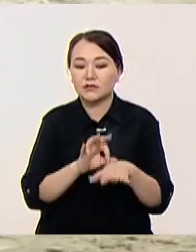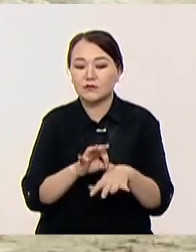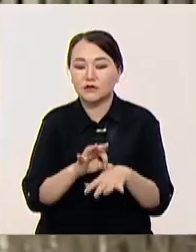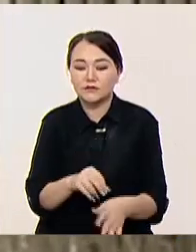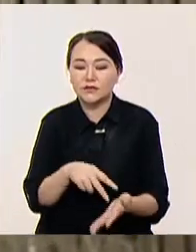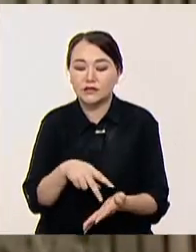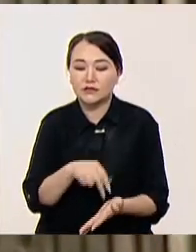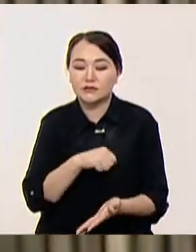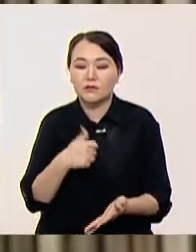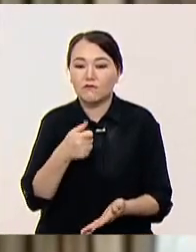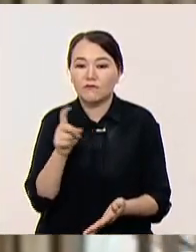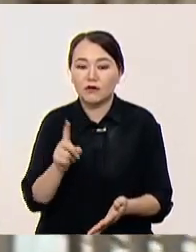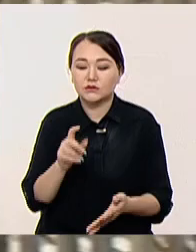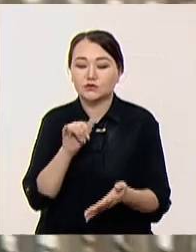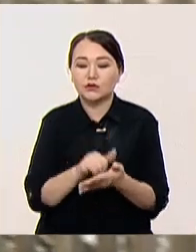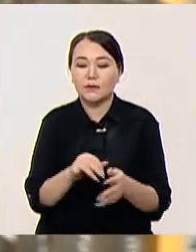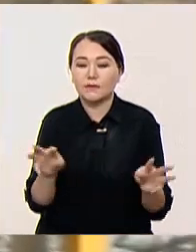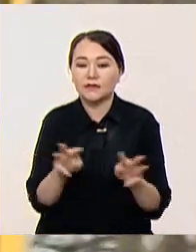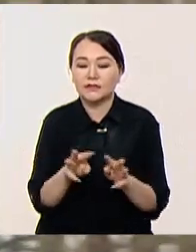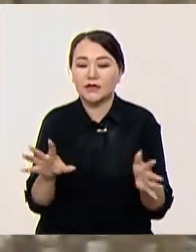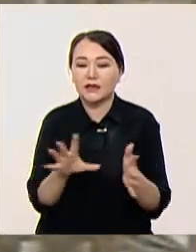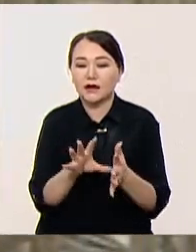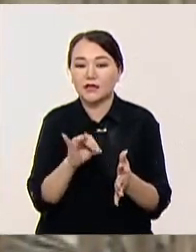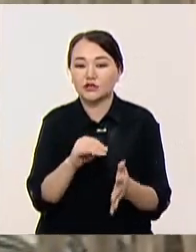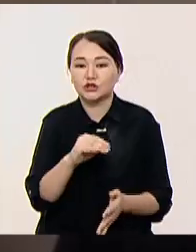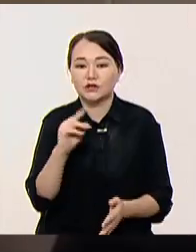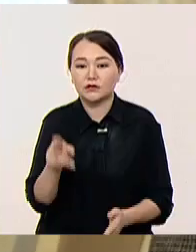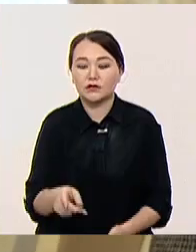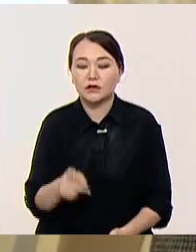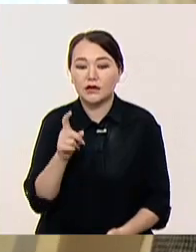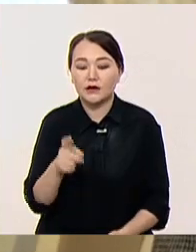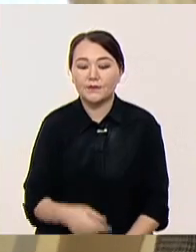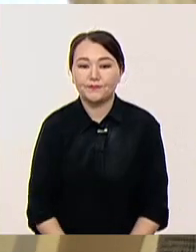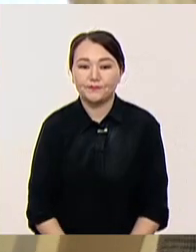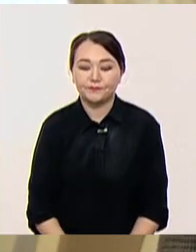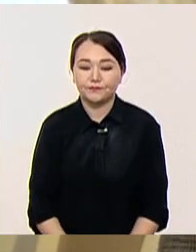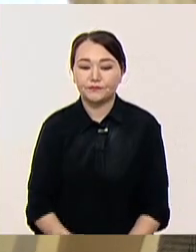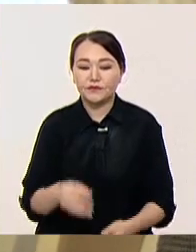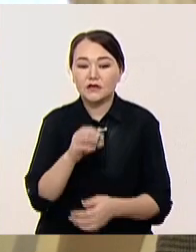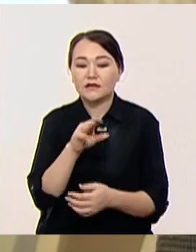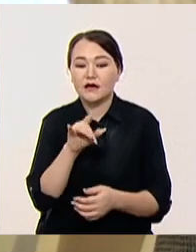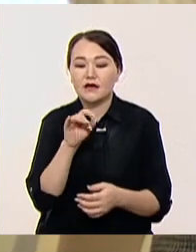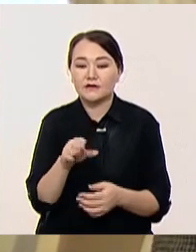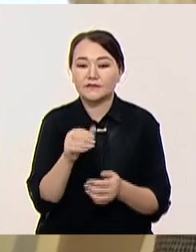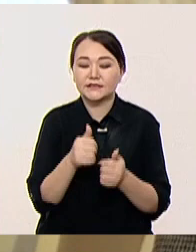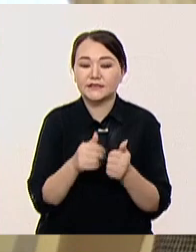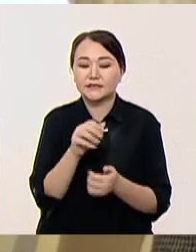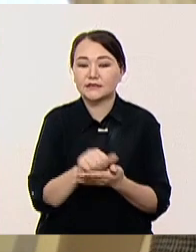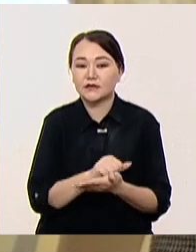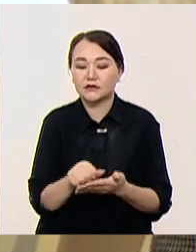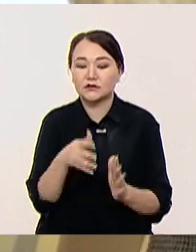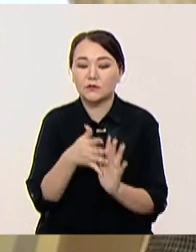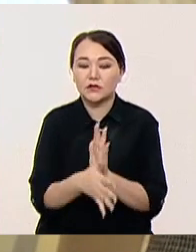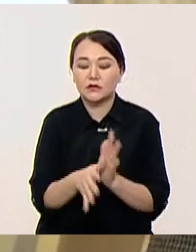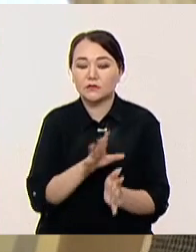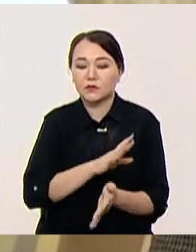Цену самого газа устанавливает Министерство энергетики и ЖКХ. Выполнение тарифной сметы за прошлый год, у нас затраты, вот,